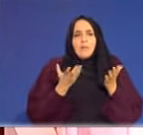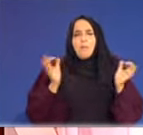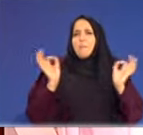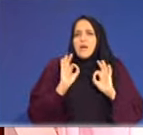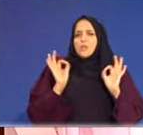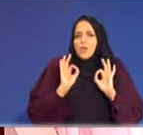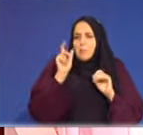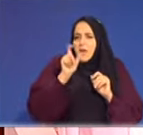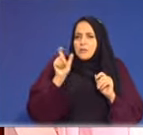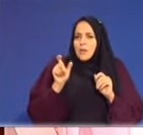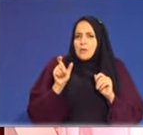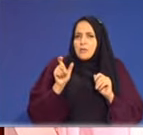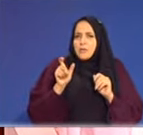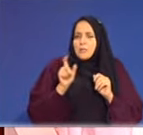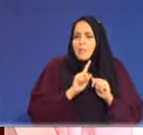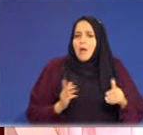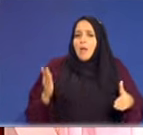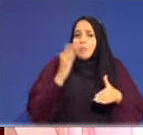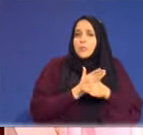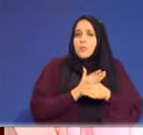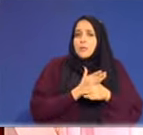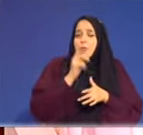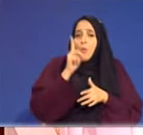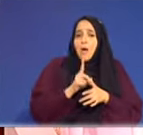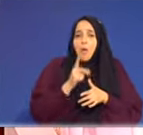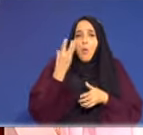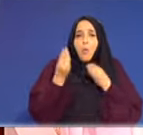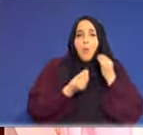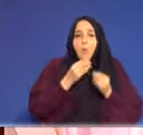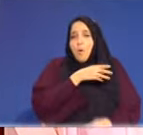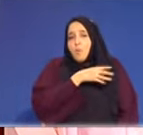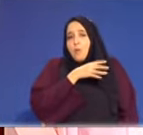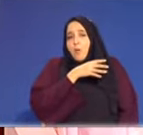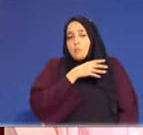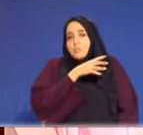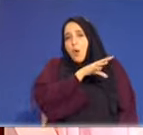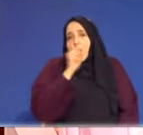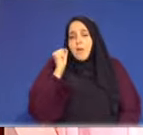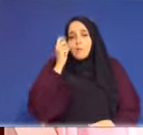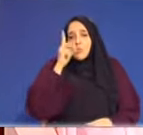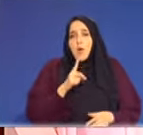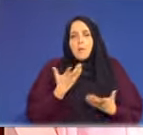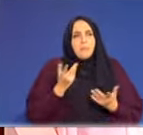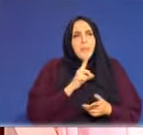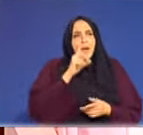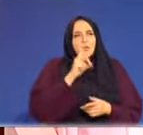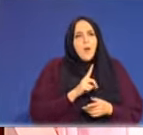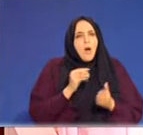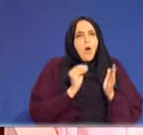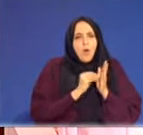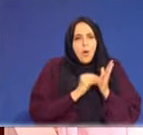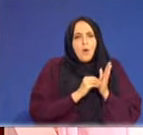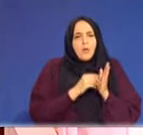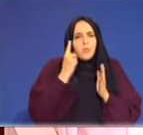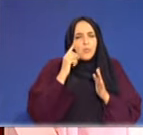أحد يتعدى على حقه ويحرم من حقه، كما لا يجوز للإنسان أيضا أن يتعدى